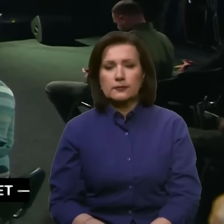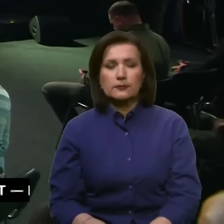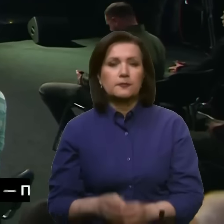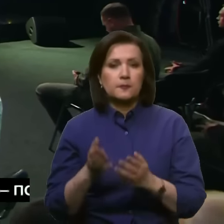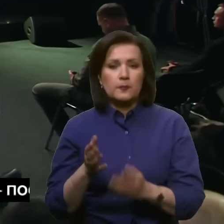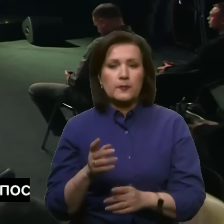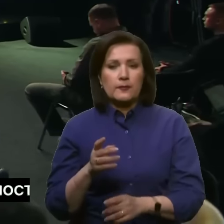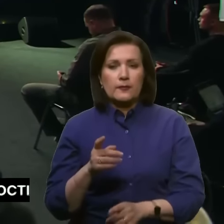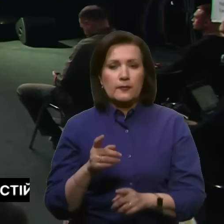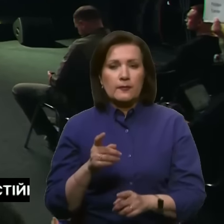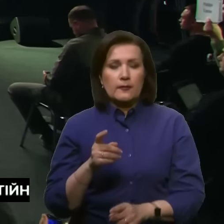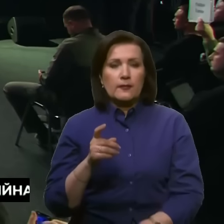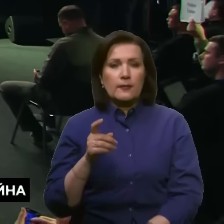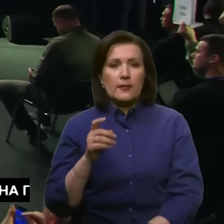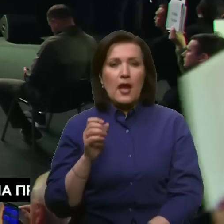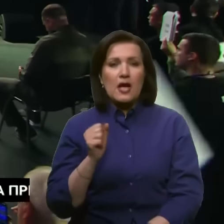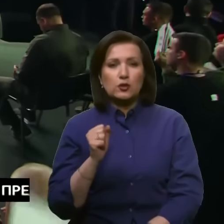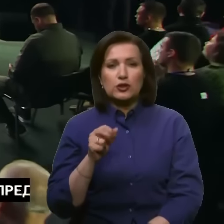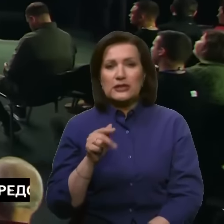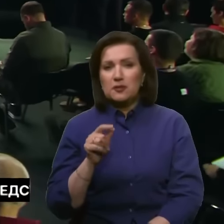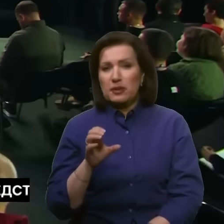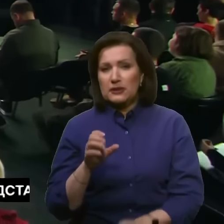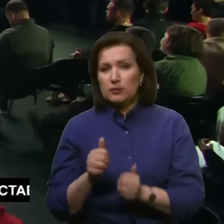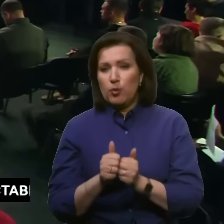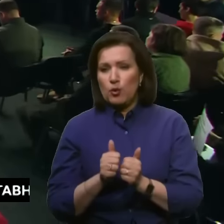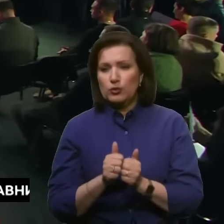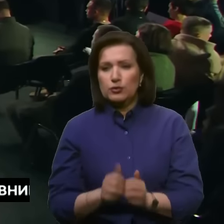Будь ласка, там само Associated Press поруч.